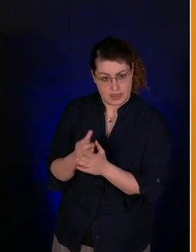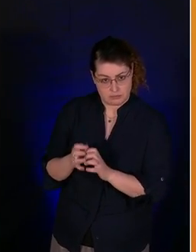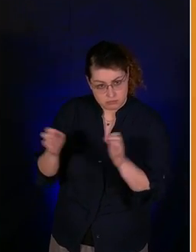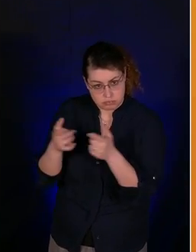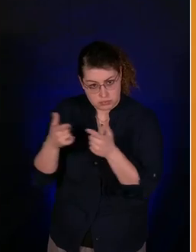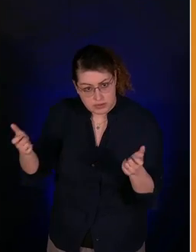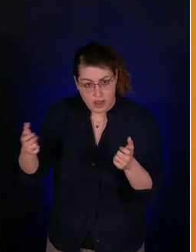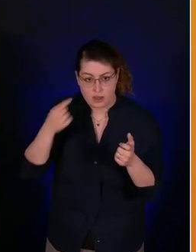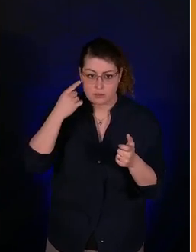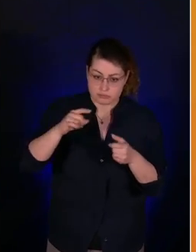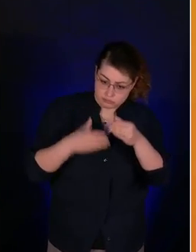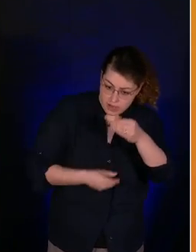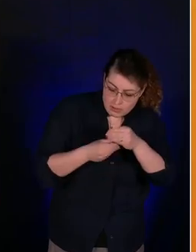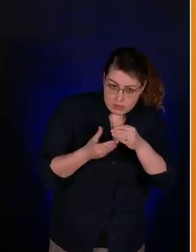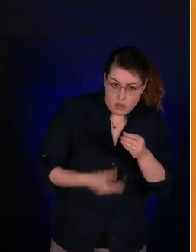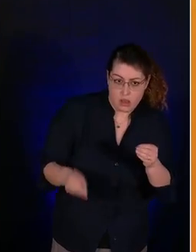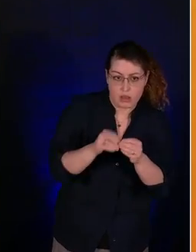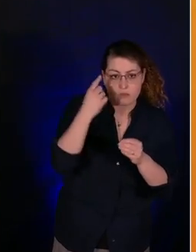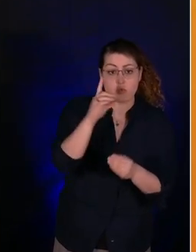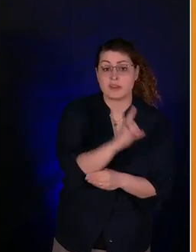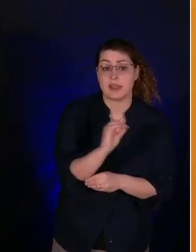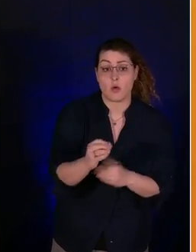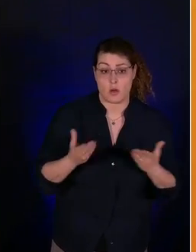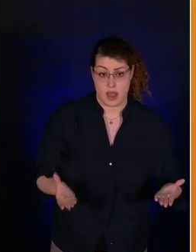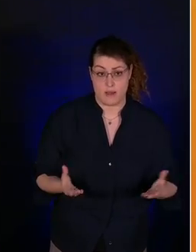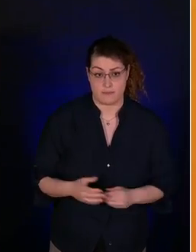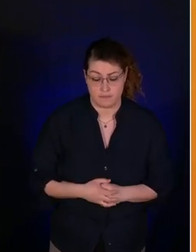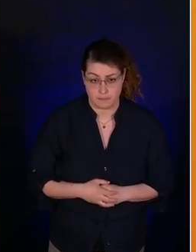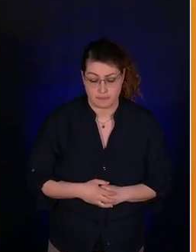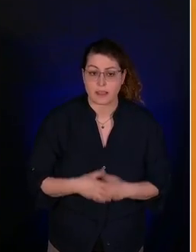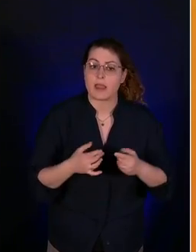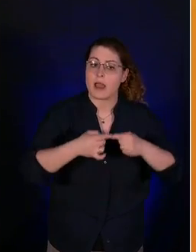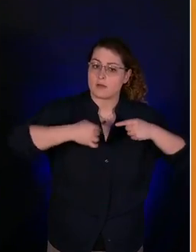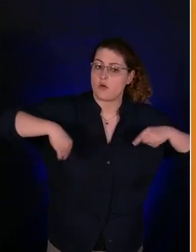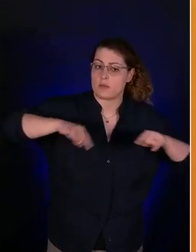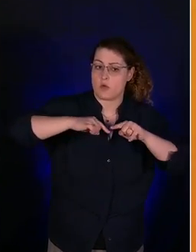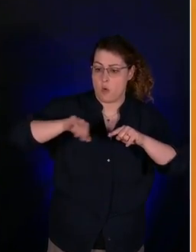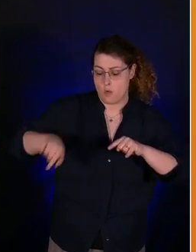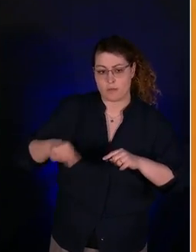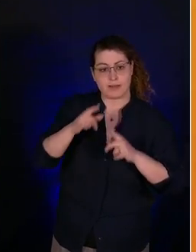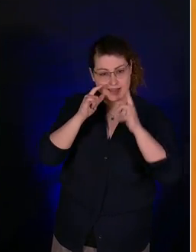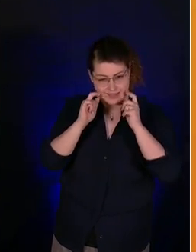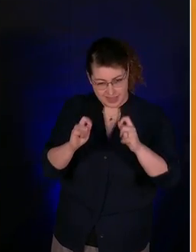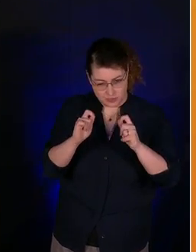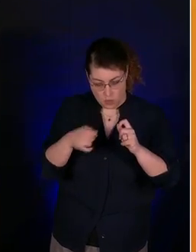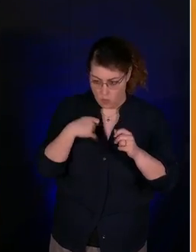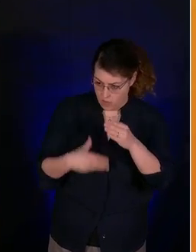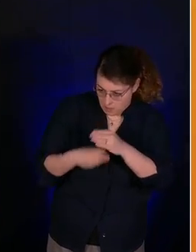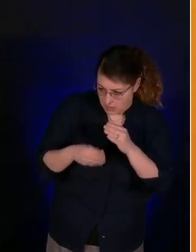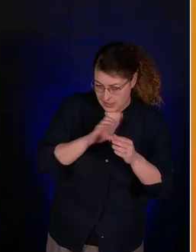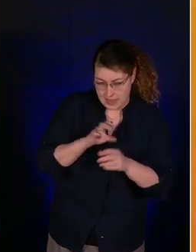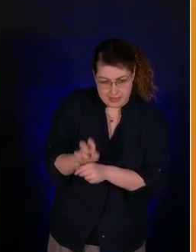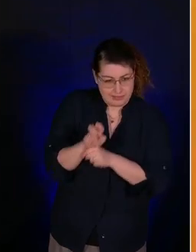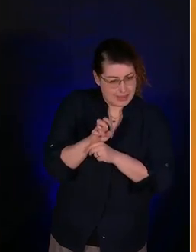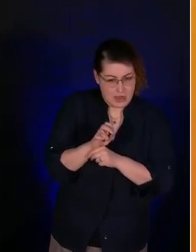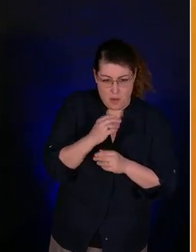amendant le projet de document d'orientation. La Commission s'est attachée à en retenir un maximum, soit